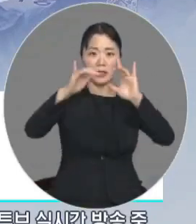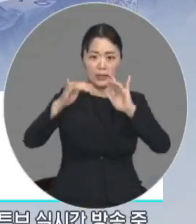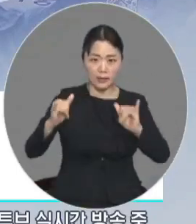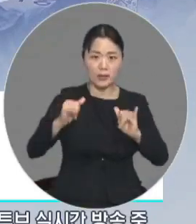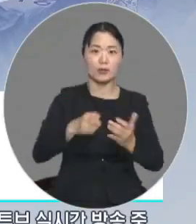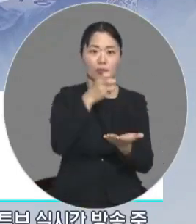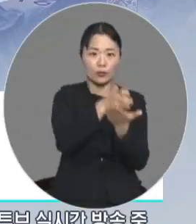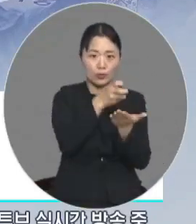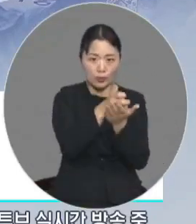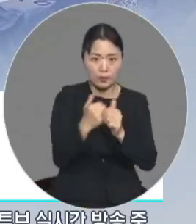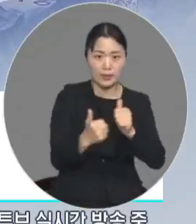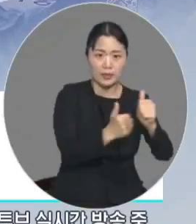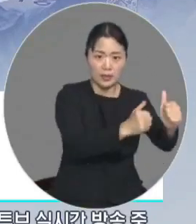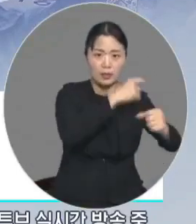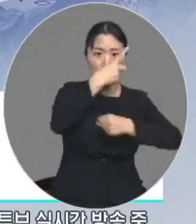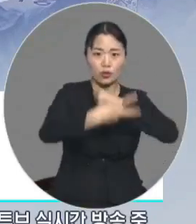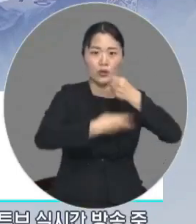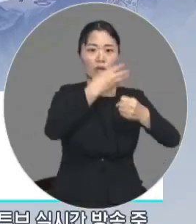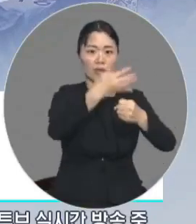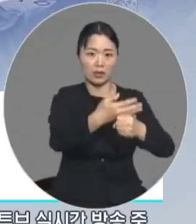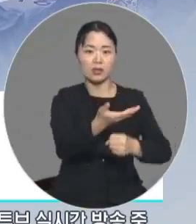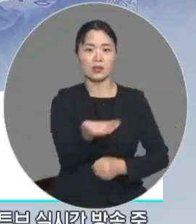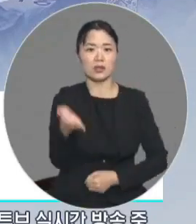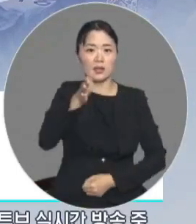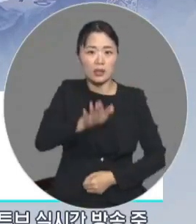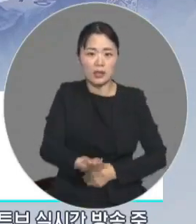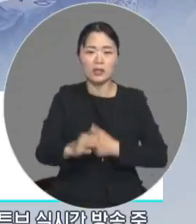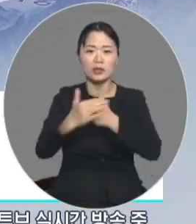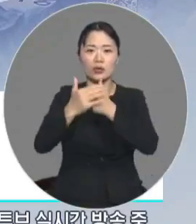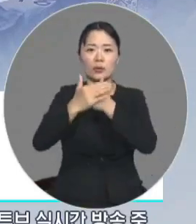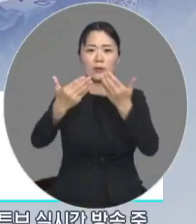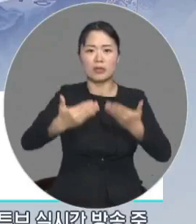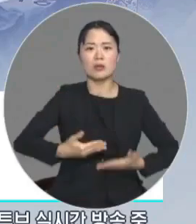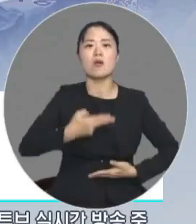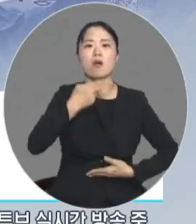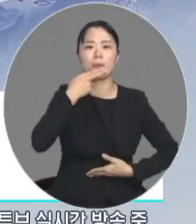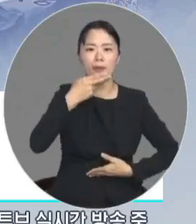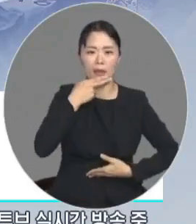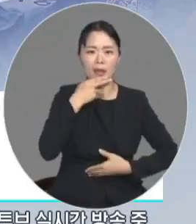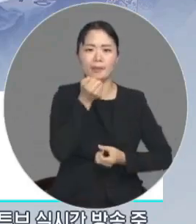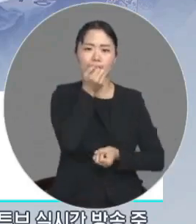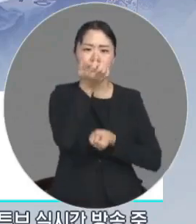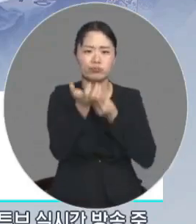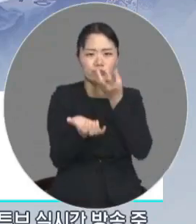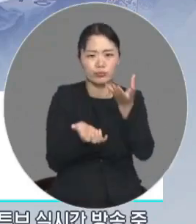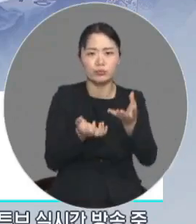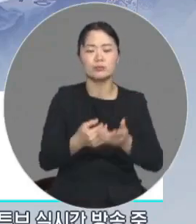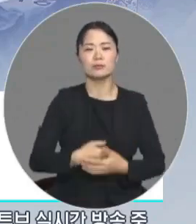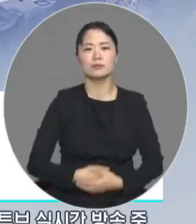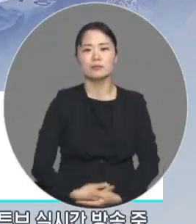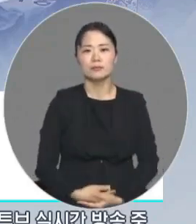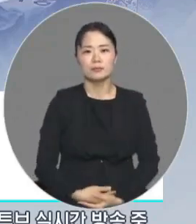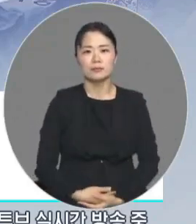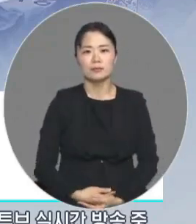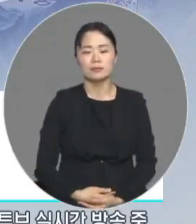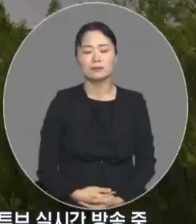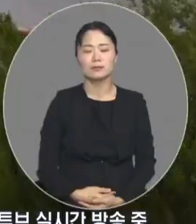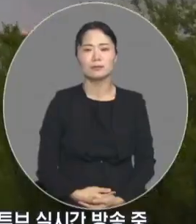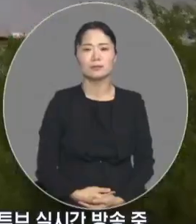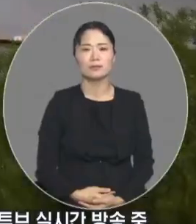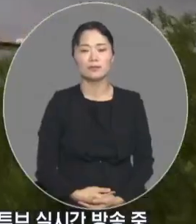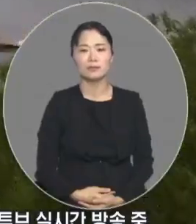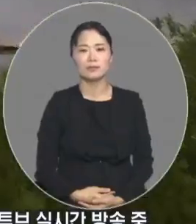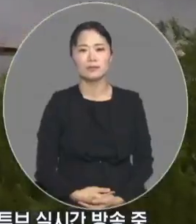규제는 규제대로 받으면서 지원은 전혀 받지 못했다고 하소연합니다. 배윤주 기자입니다.